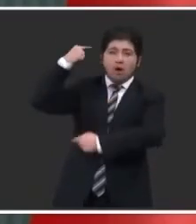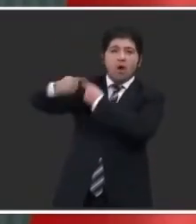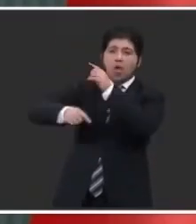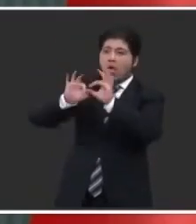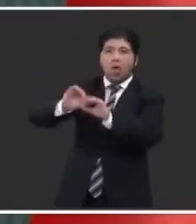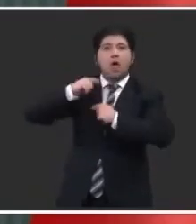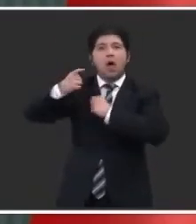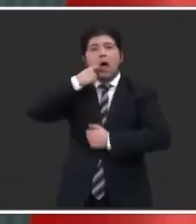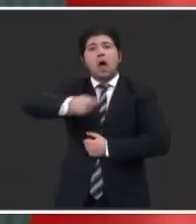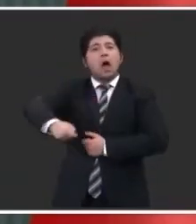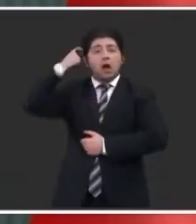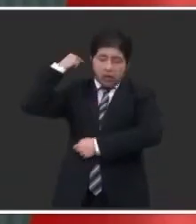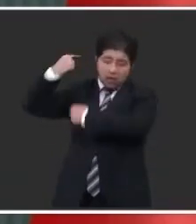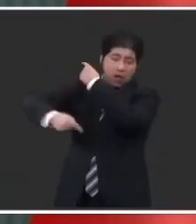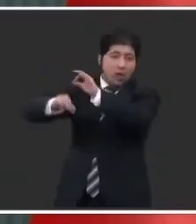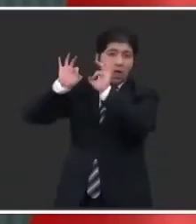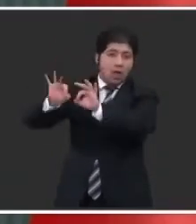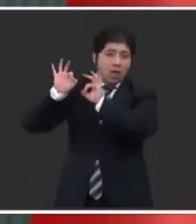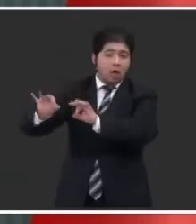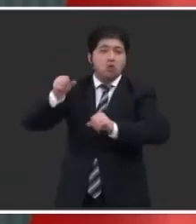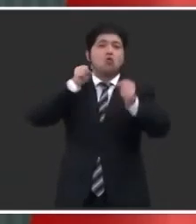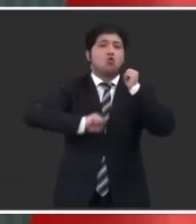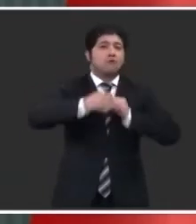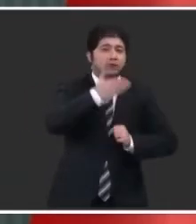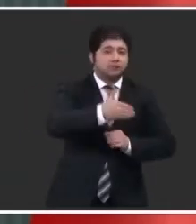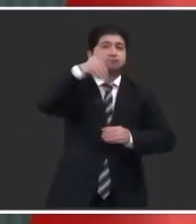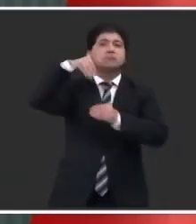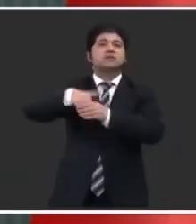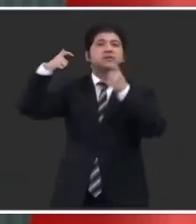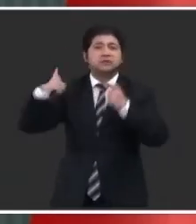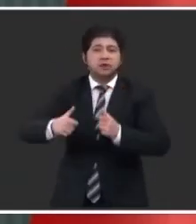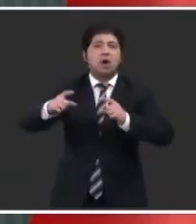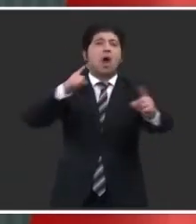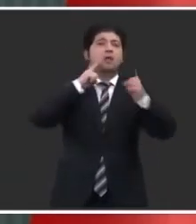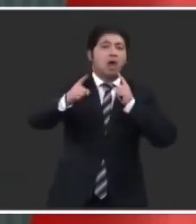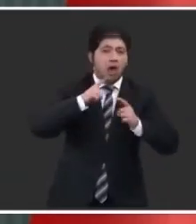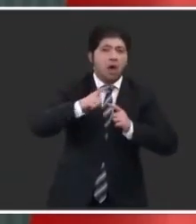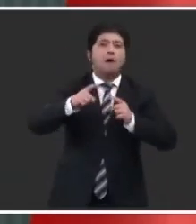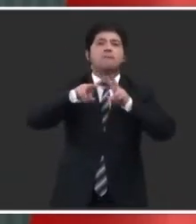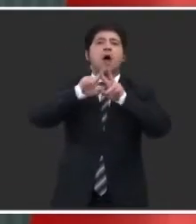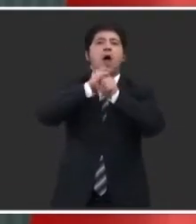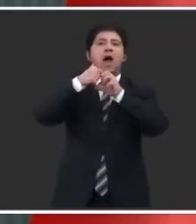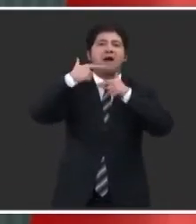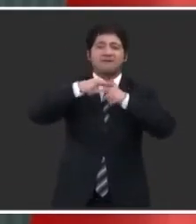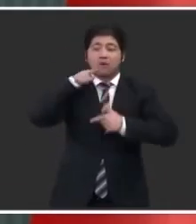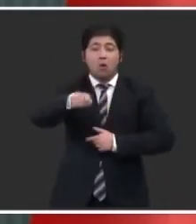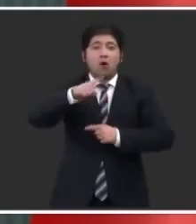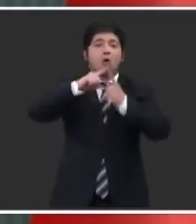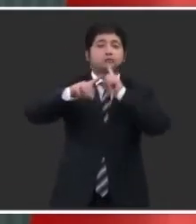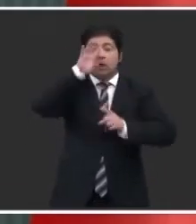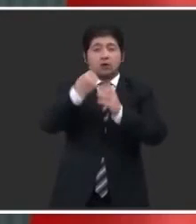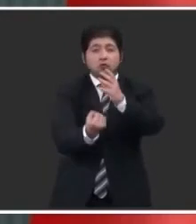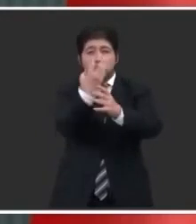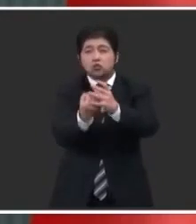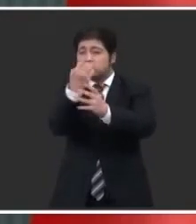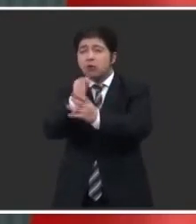mümkündür üniversitelerimizden meclisimize adliyemizden maarifimize kadar Osmanlı'nın kurduğu